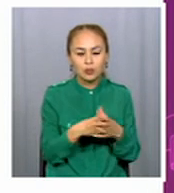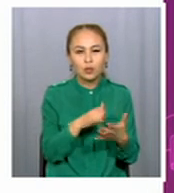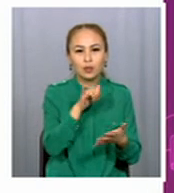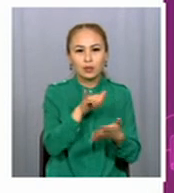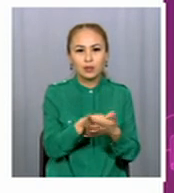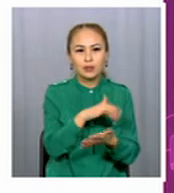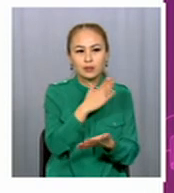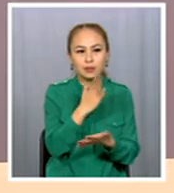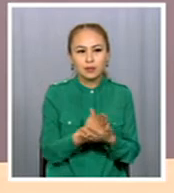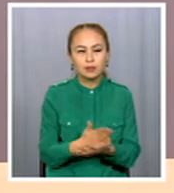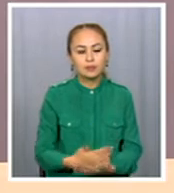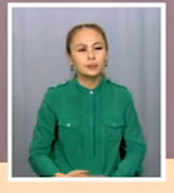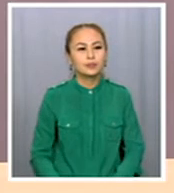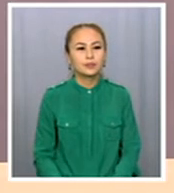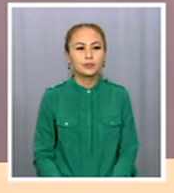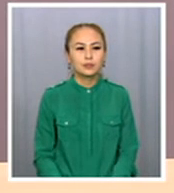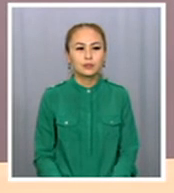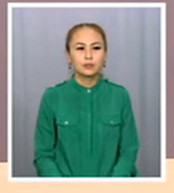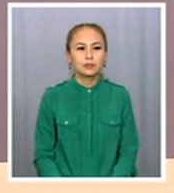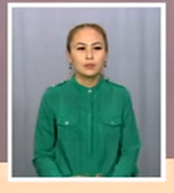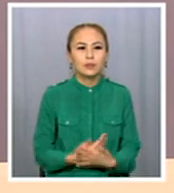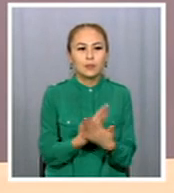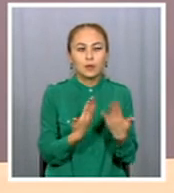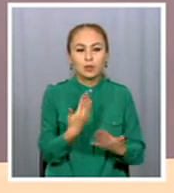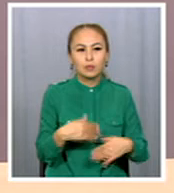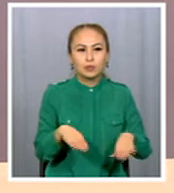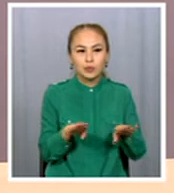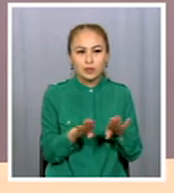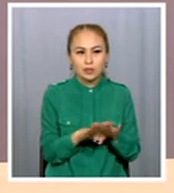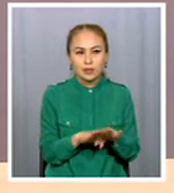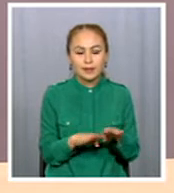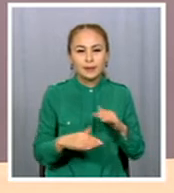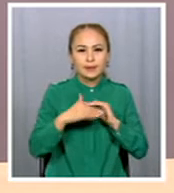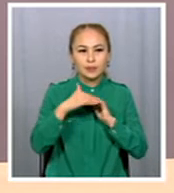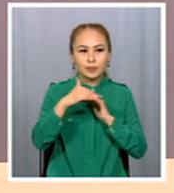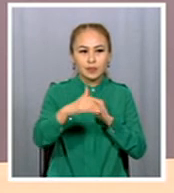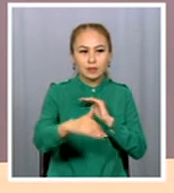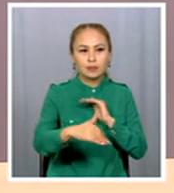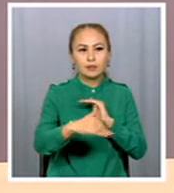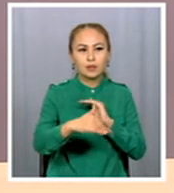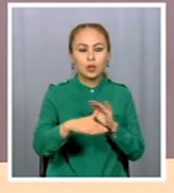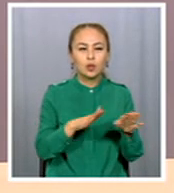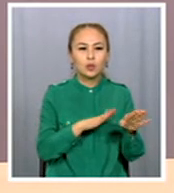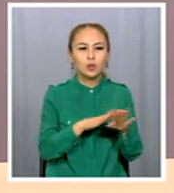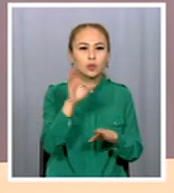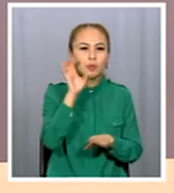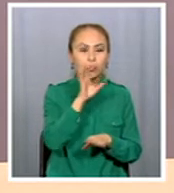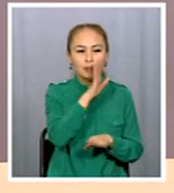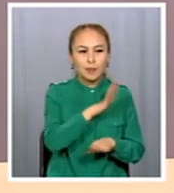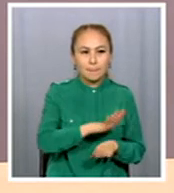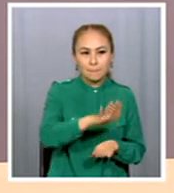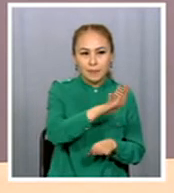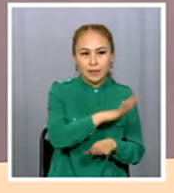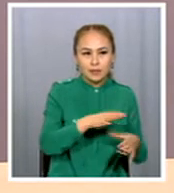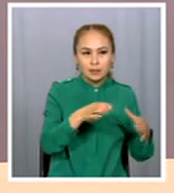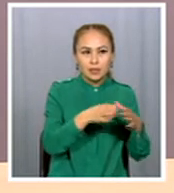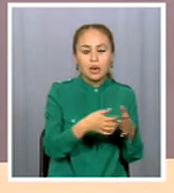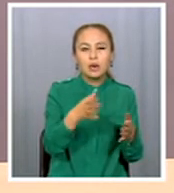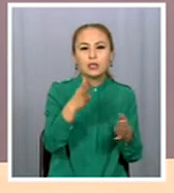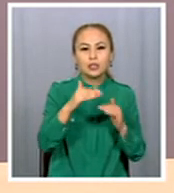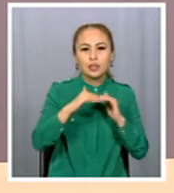орналасқан. Олай болса, еліміздің солтүстігі мен батысы жазықты